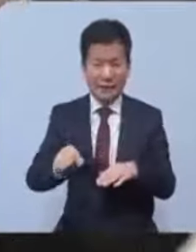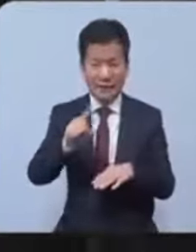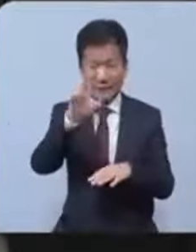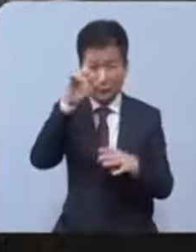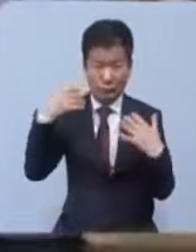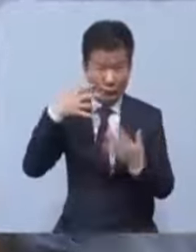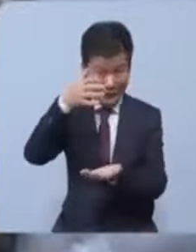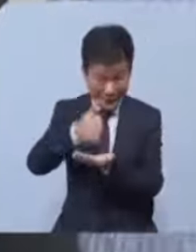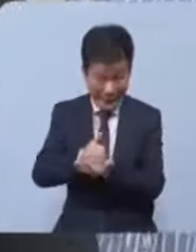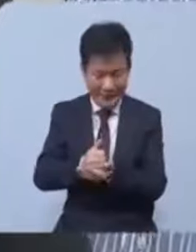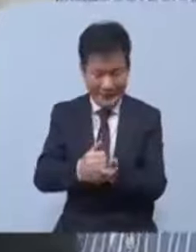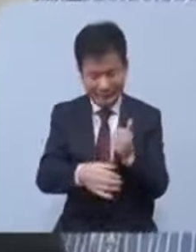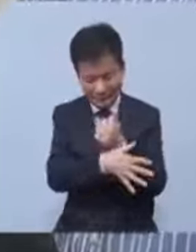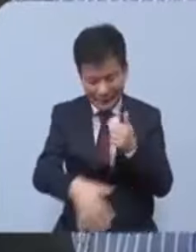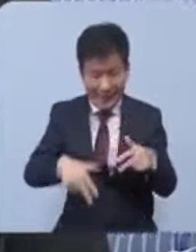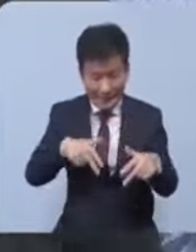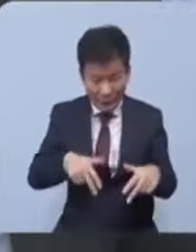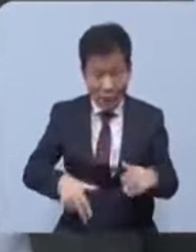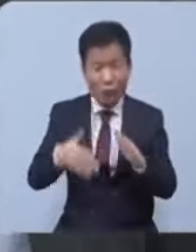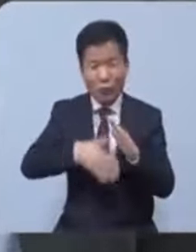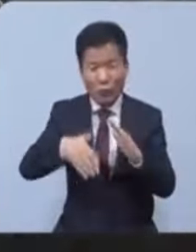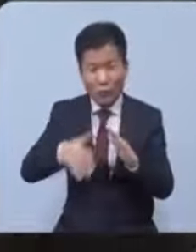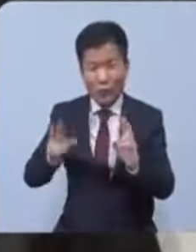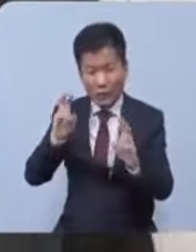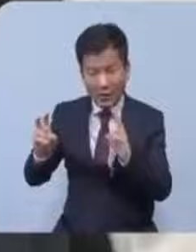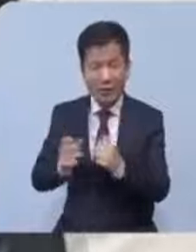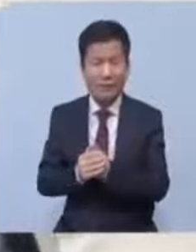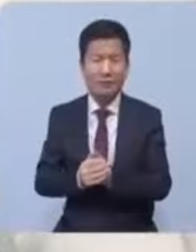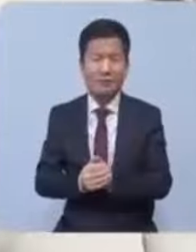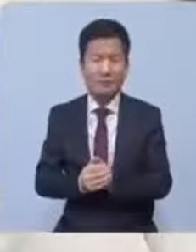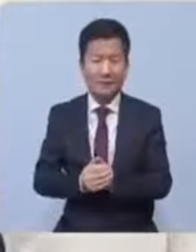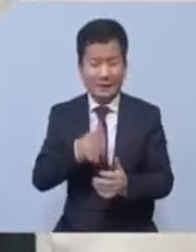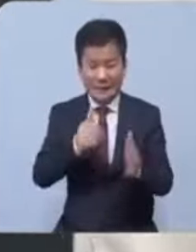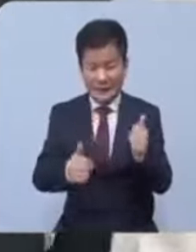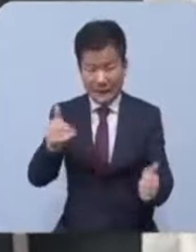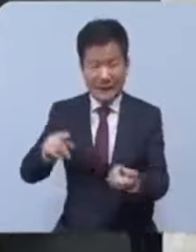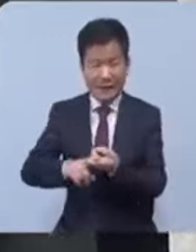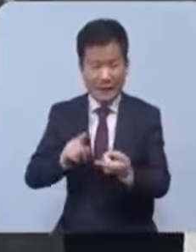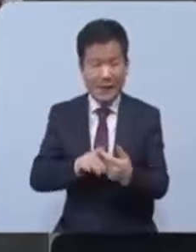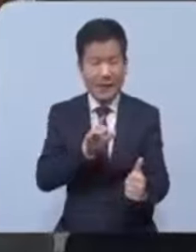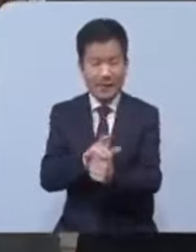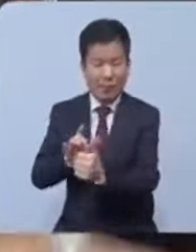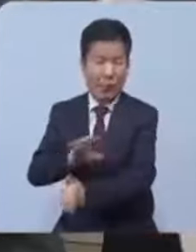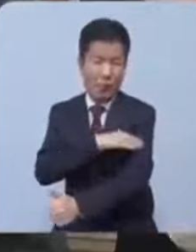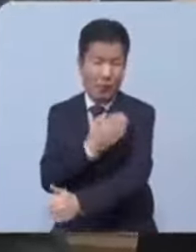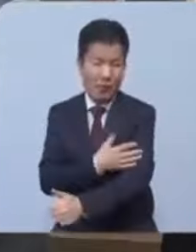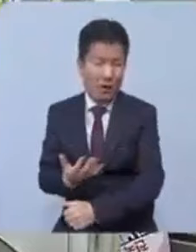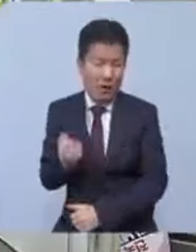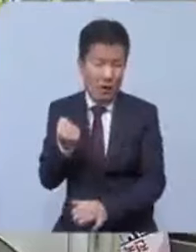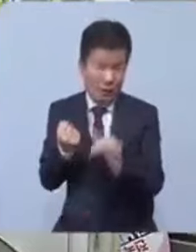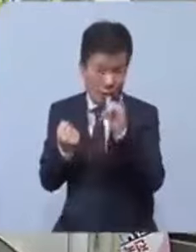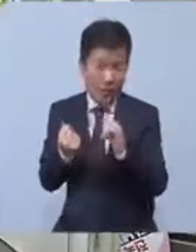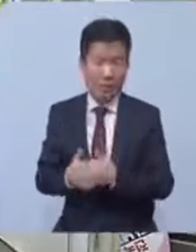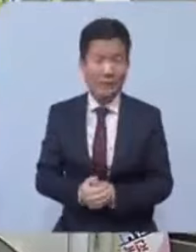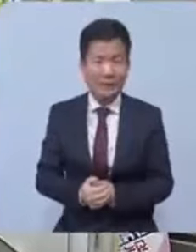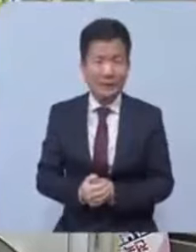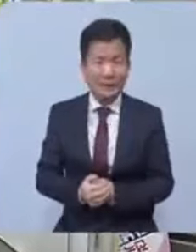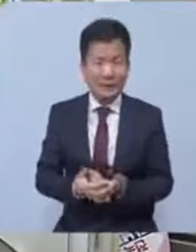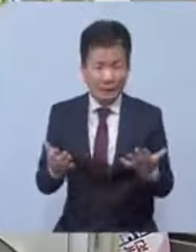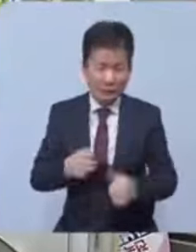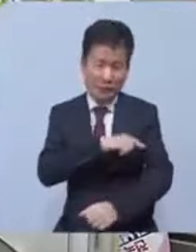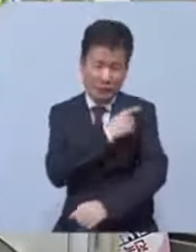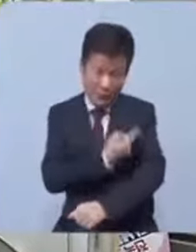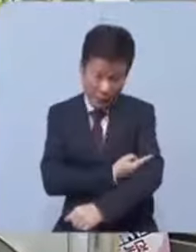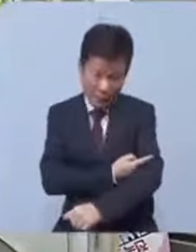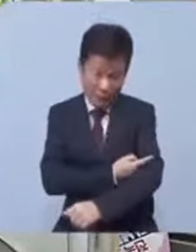지방자치단체장은 소속 직원뿐 아니라 지방 공기업 등 산하 기관장에 대한 임면 권한을 가지고 있습니다. 직무